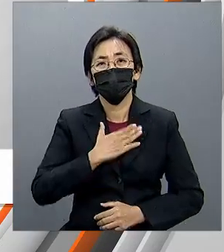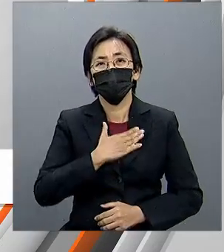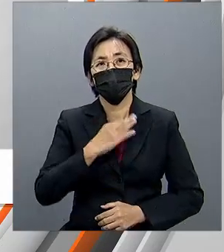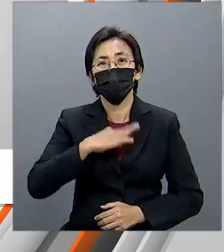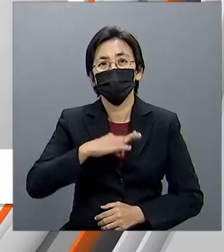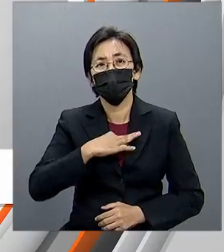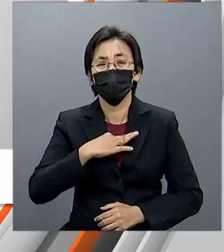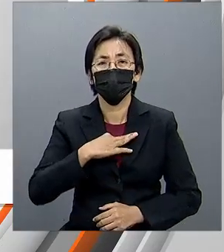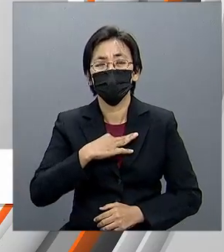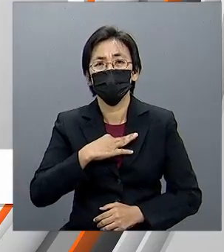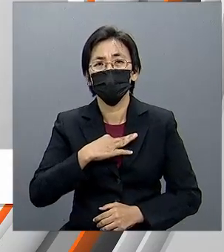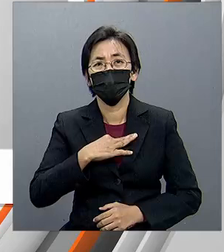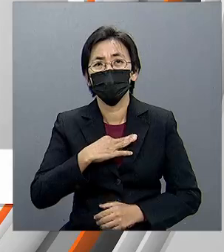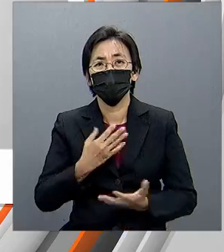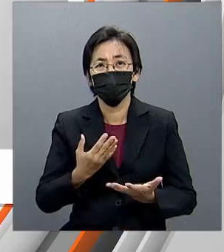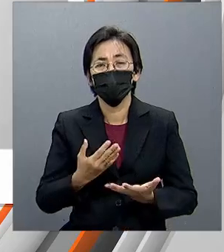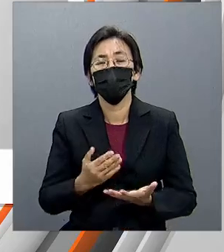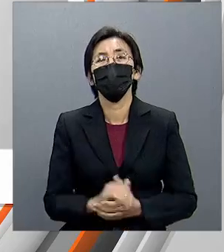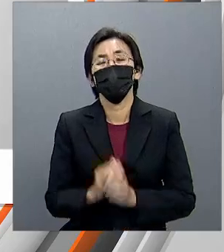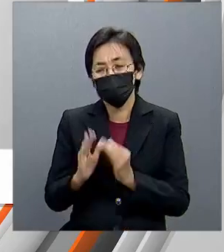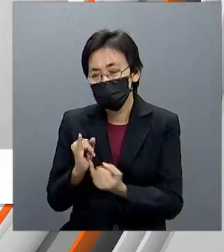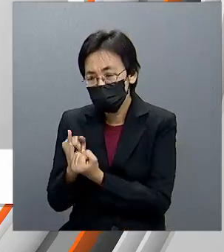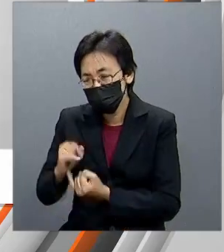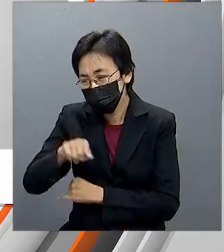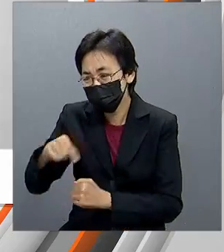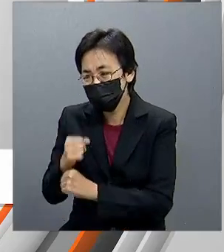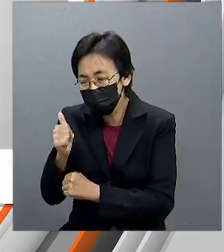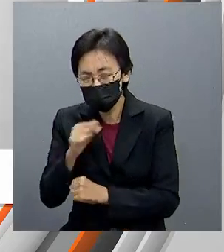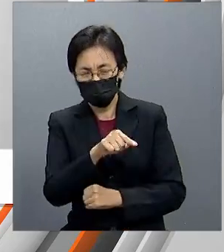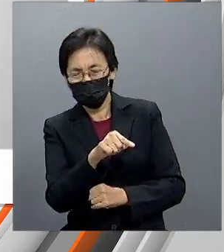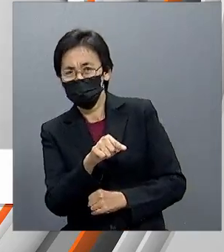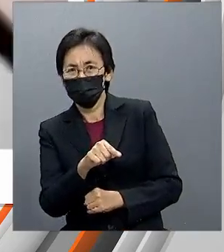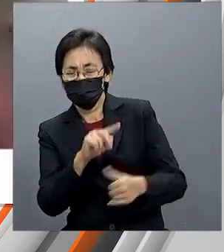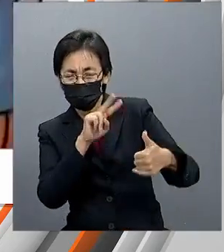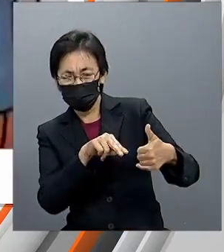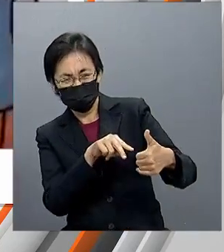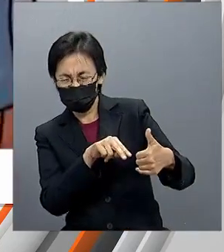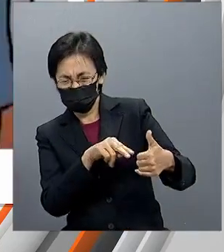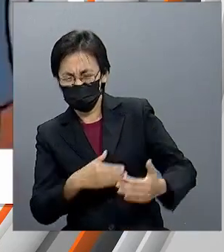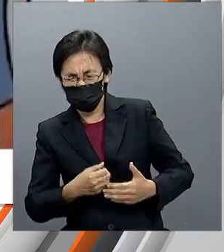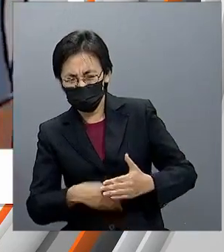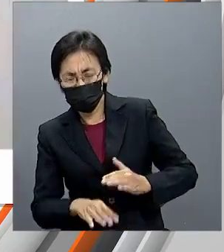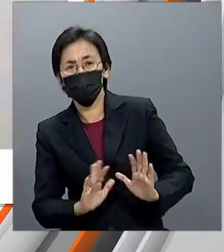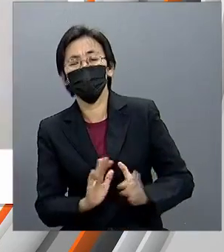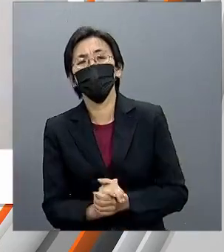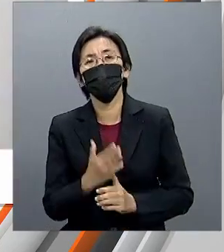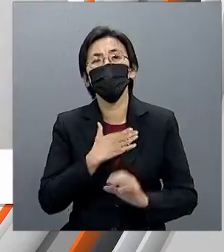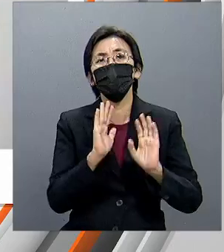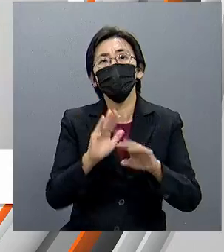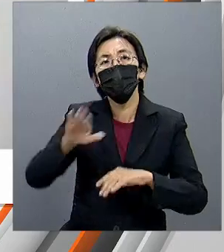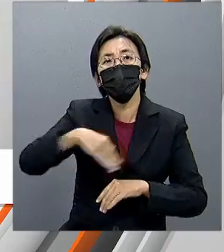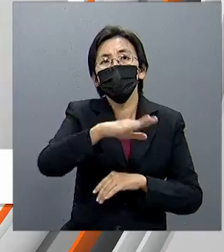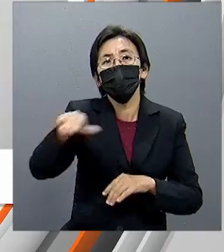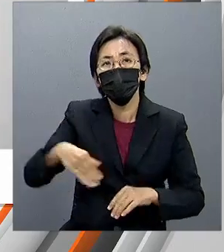กับลูกกับหลานกับตัวเราคนใกล้ชิดของเราเราจะมีมากขึ้นไงผมก็อยากฝากว่าทุกคนควรจะช่วยกันให้ปัญห